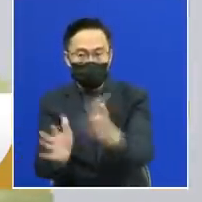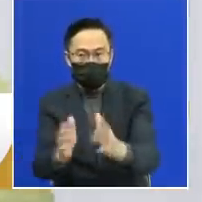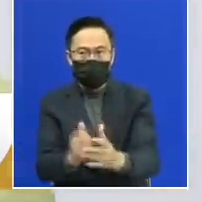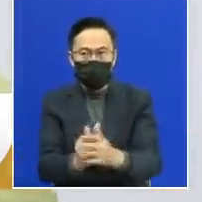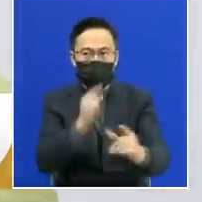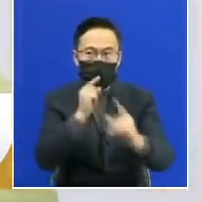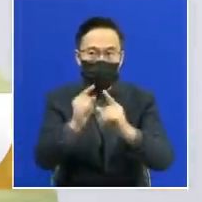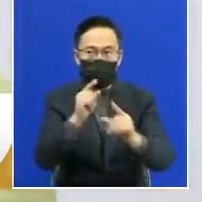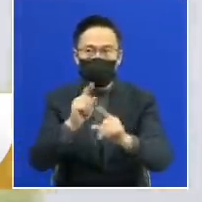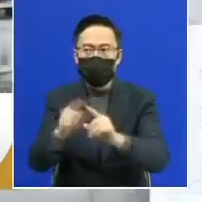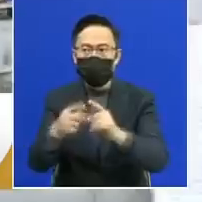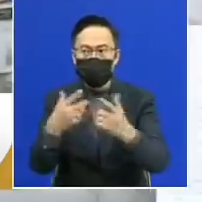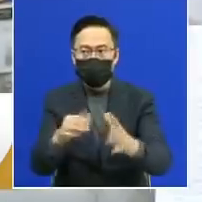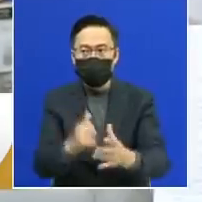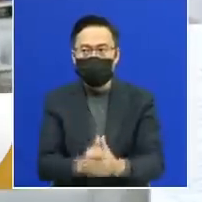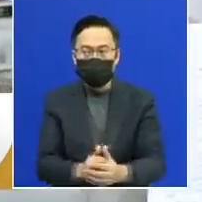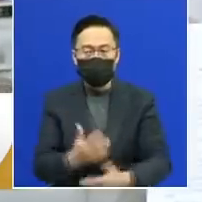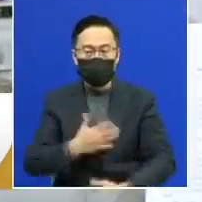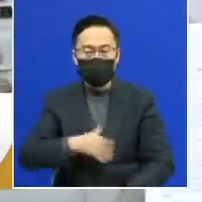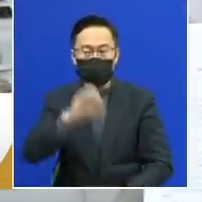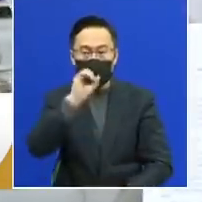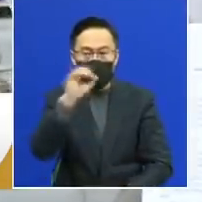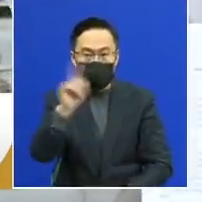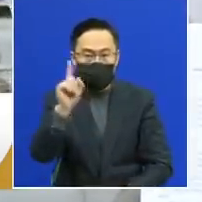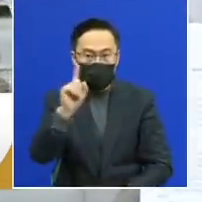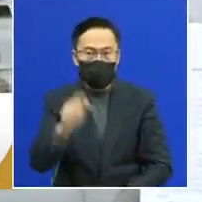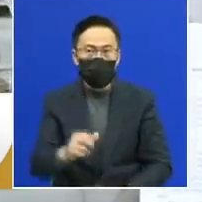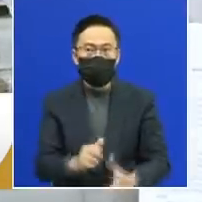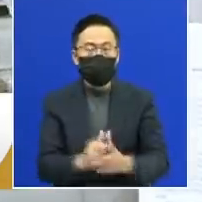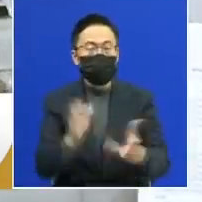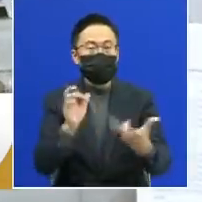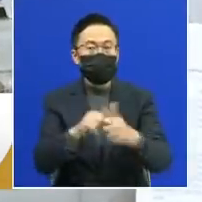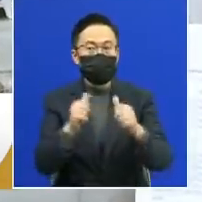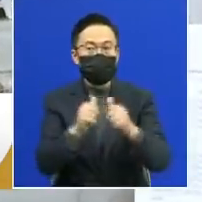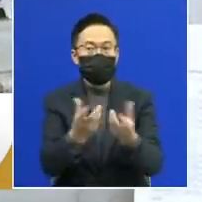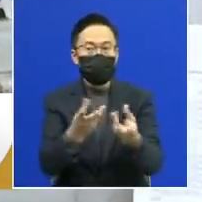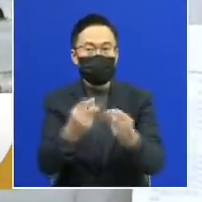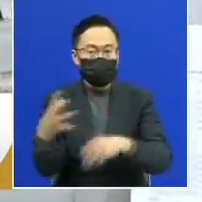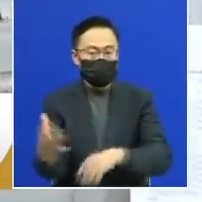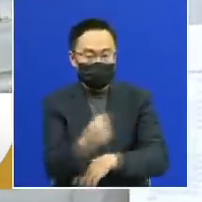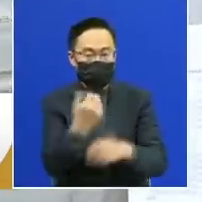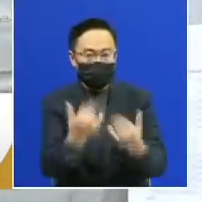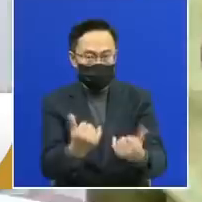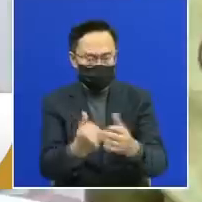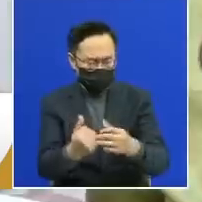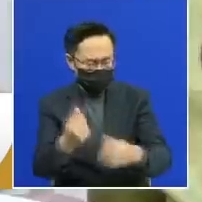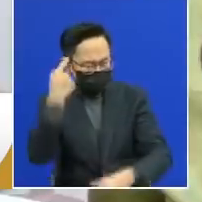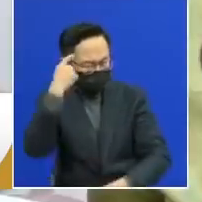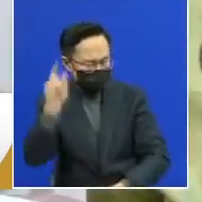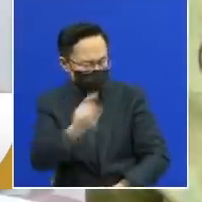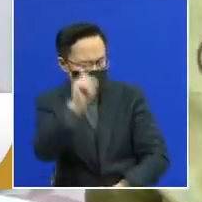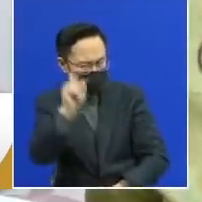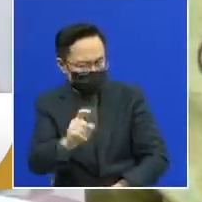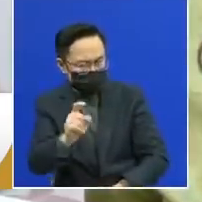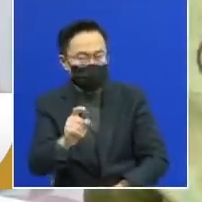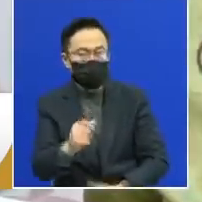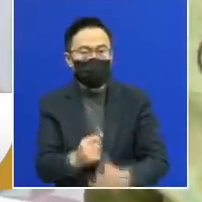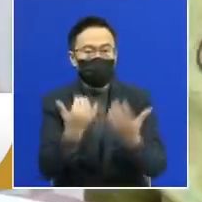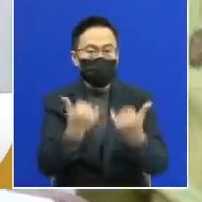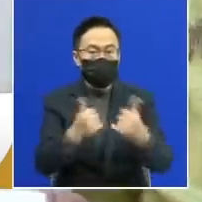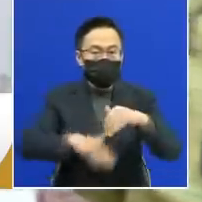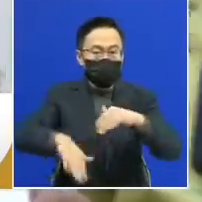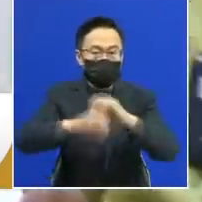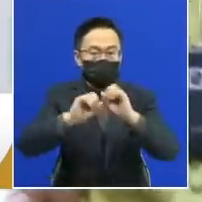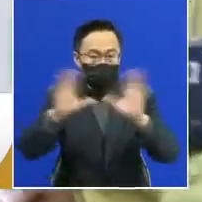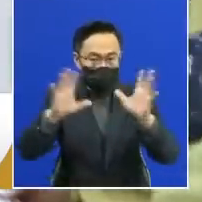ณศรีสุวรรณจรรยาเนี่ยยืนยันนะฮะว่ากรณีดังกล่าวเนี่ยมันเป็นข้อสงสัยแล้วก็มีมูลข้อเท็จจริงเบื้องต้นแล้ว